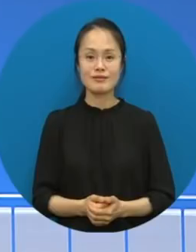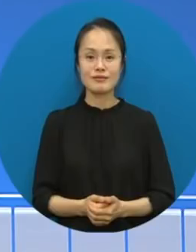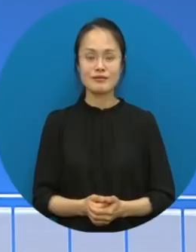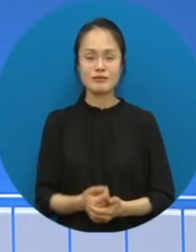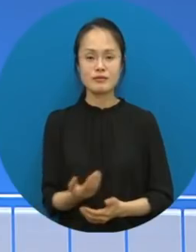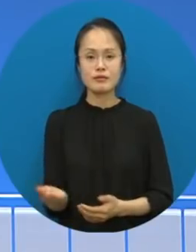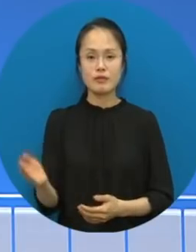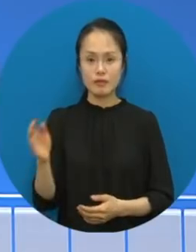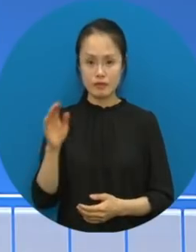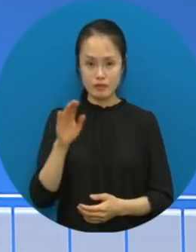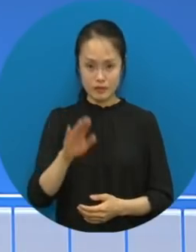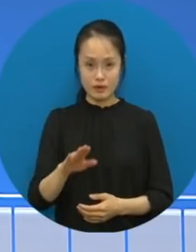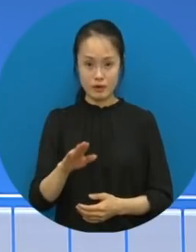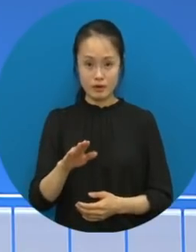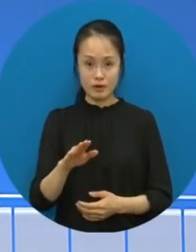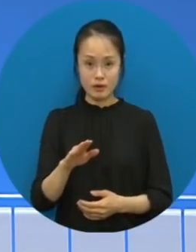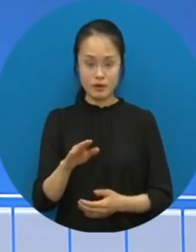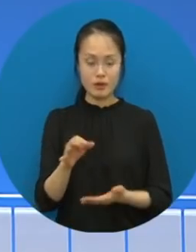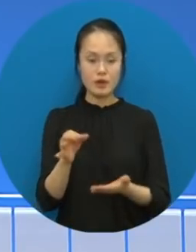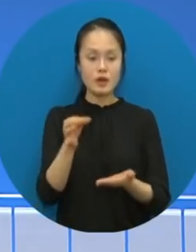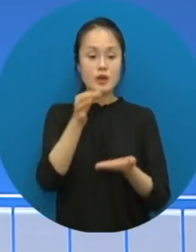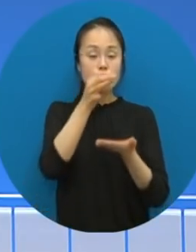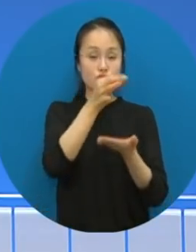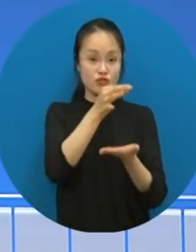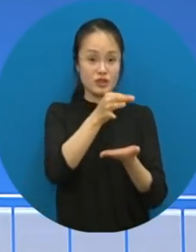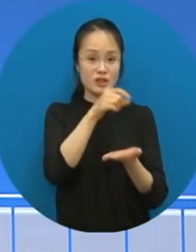근데 물질이 우상인 사람들은